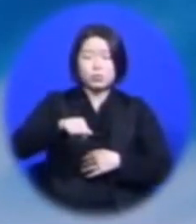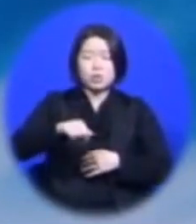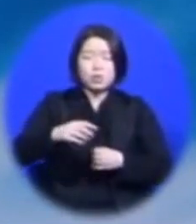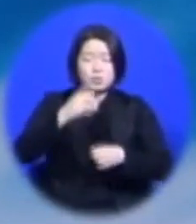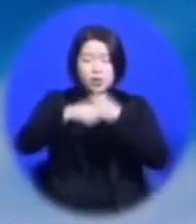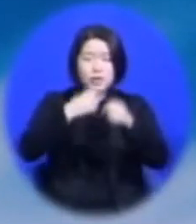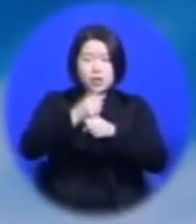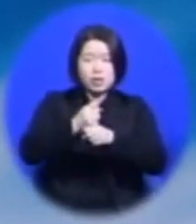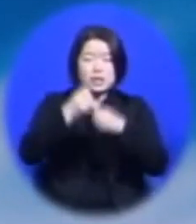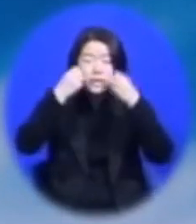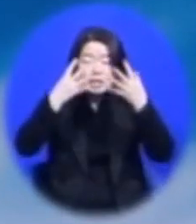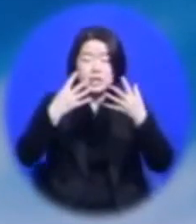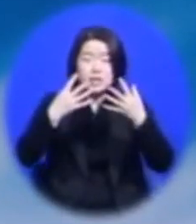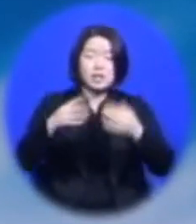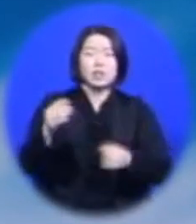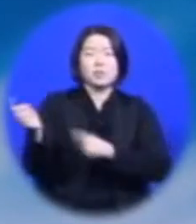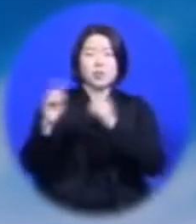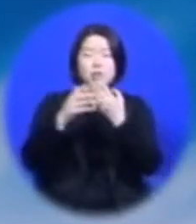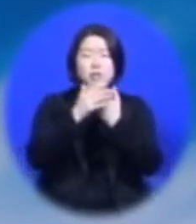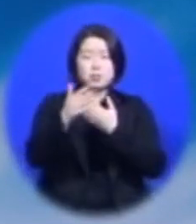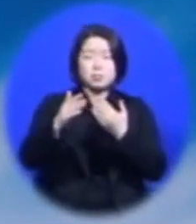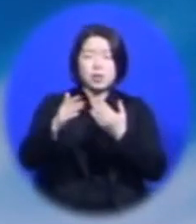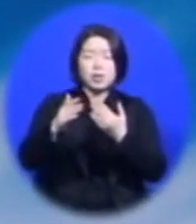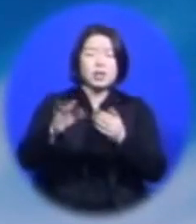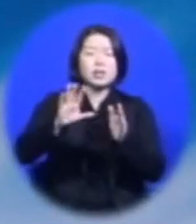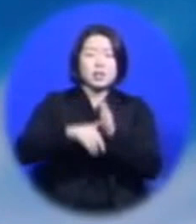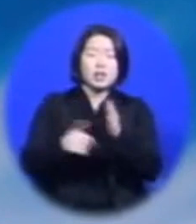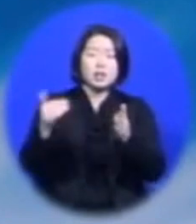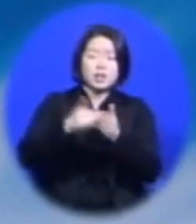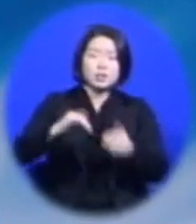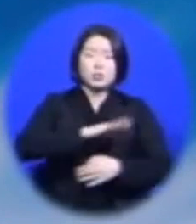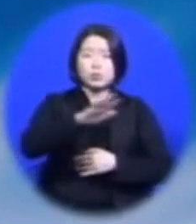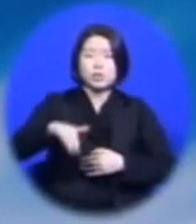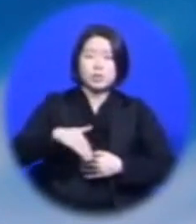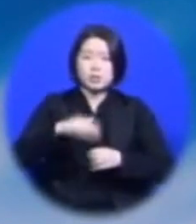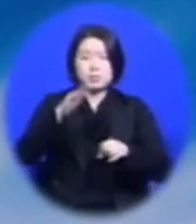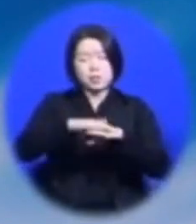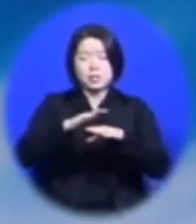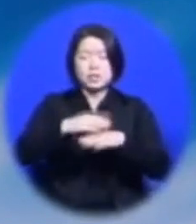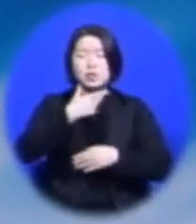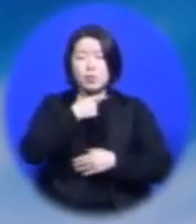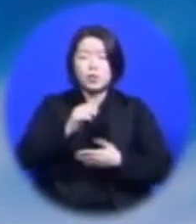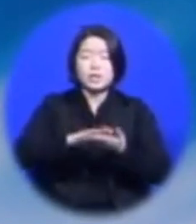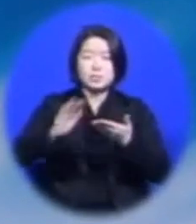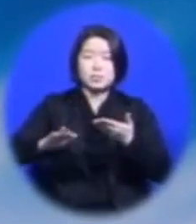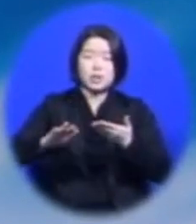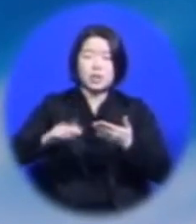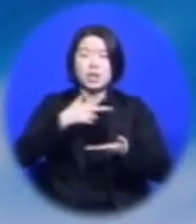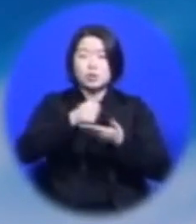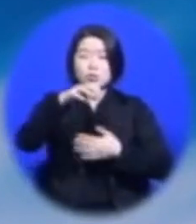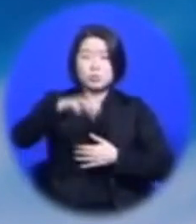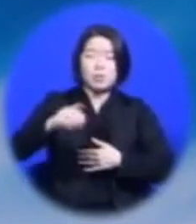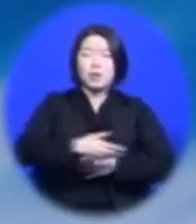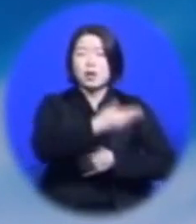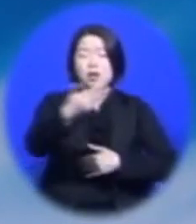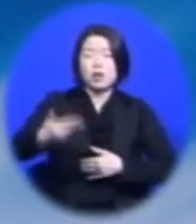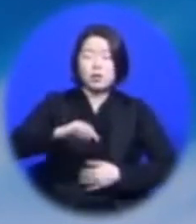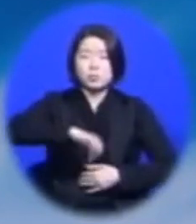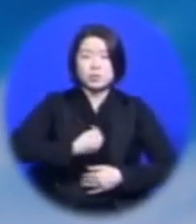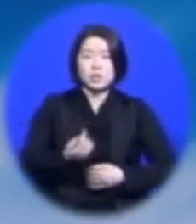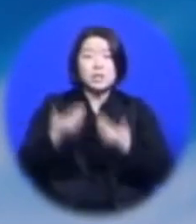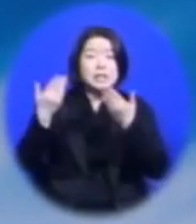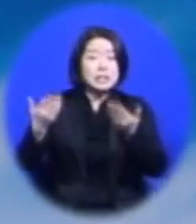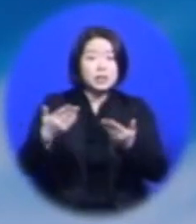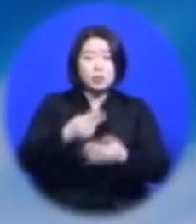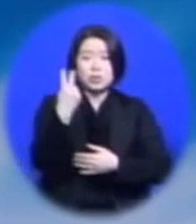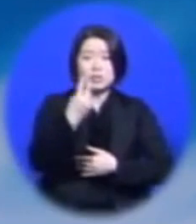신년집회까지 주님은 우리를 다루시기를 원하시는 것 같습니다. 여러분 주님 앞에 여러분 자신을 정말 내어놓고